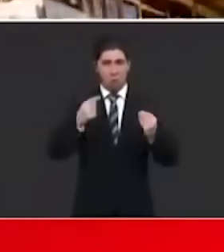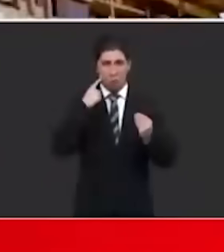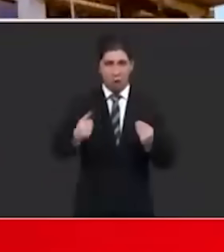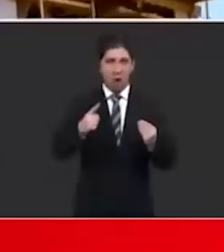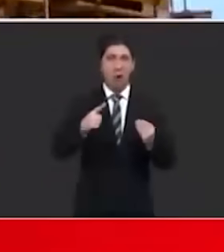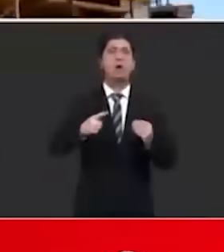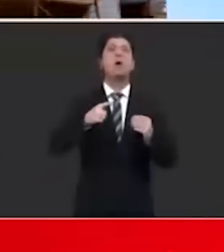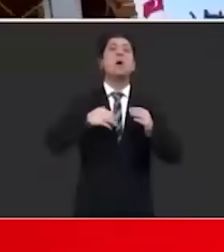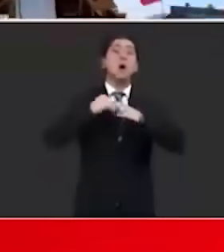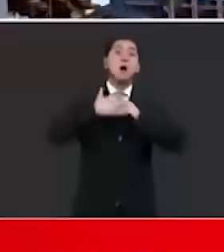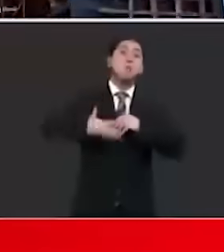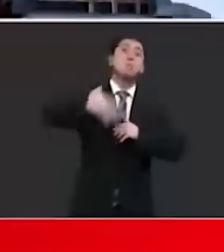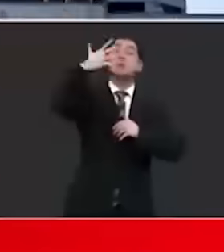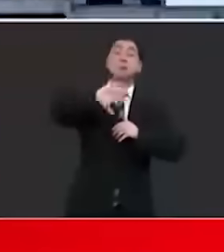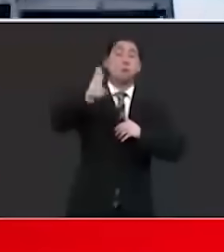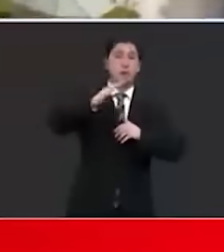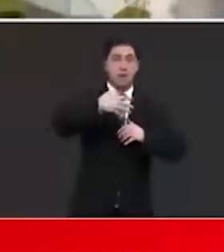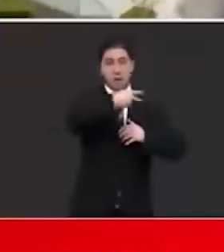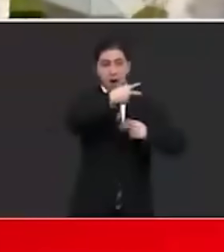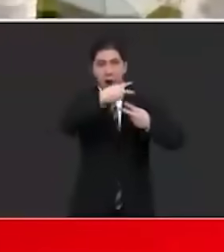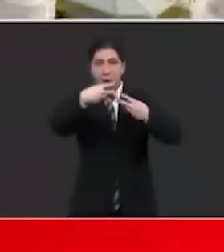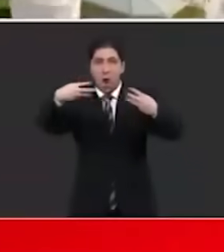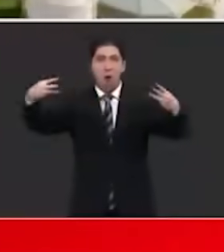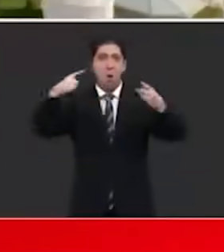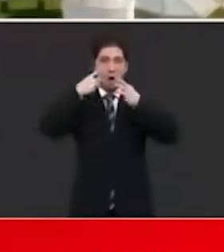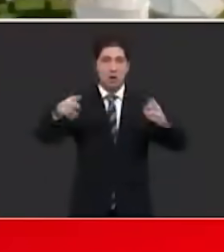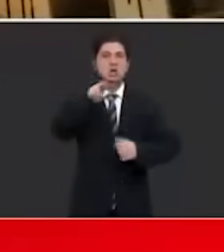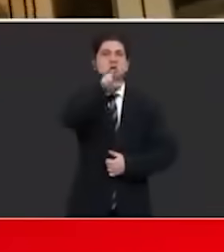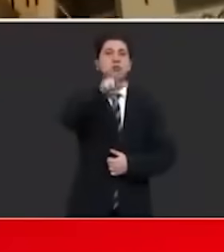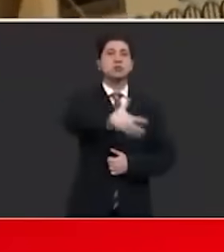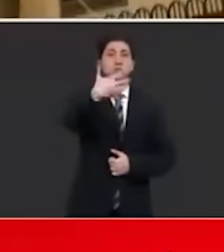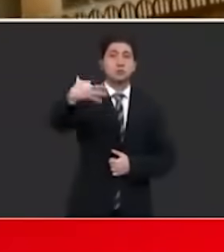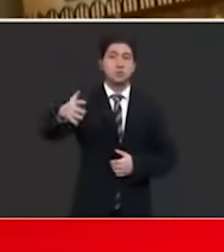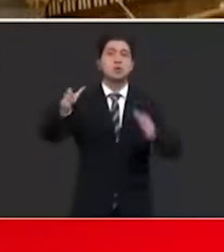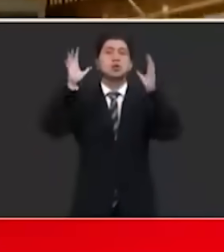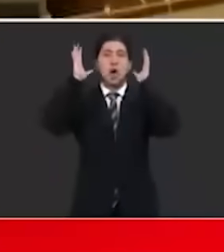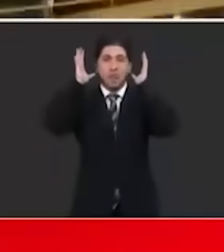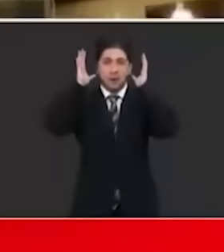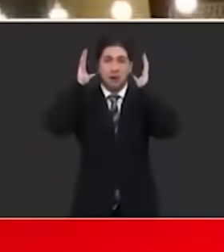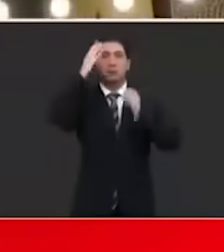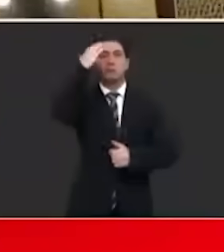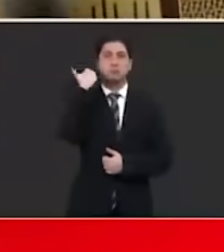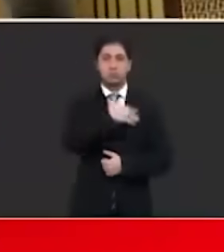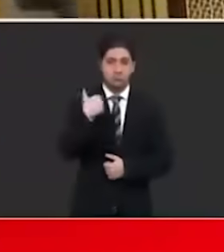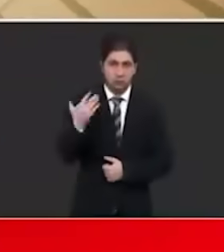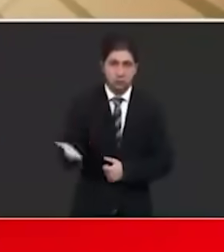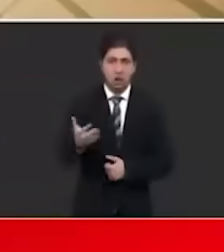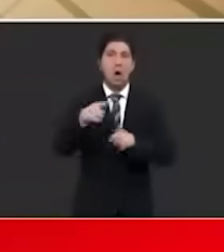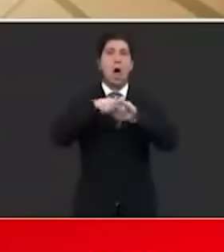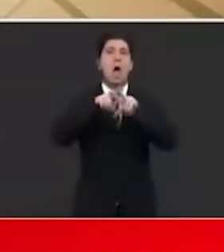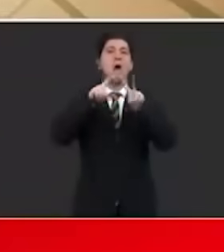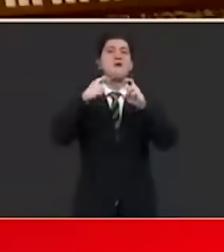yatay mimari tarzında inşa edilen 23 bloğu, camisi, kilisesi ve